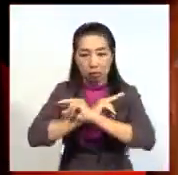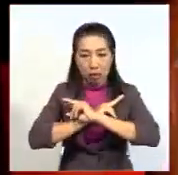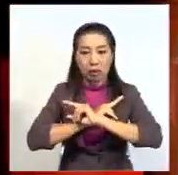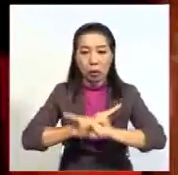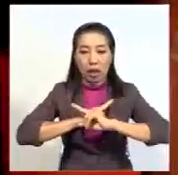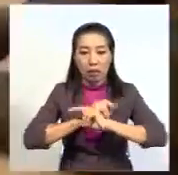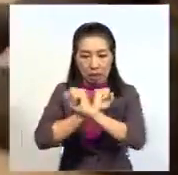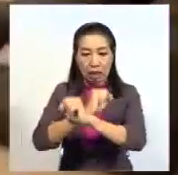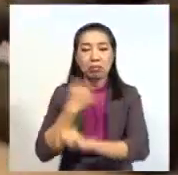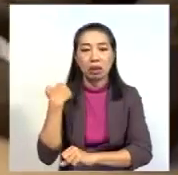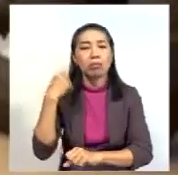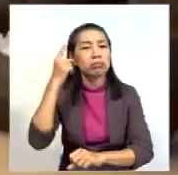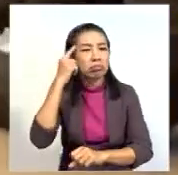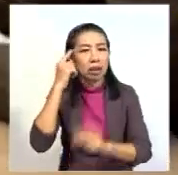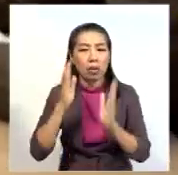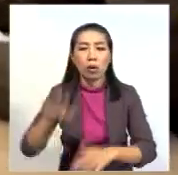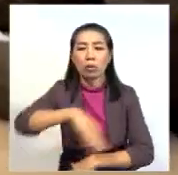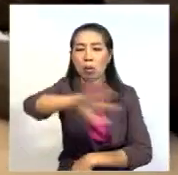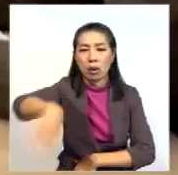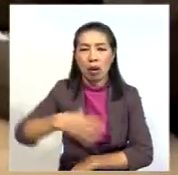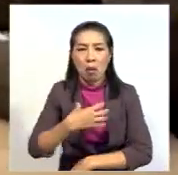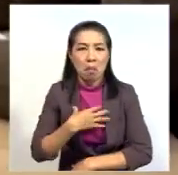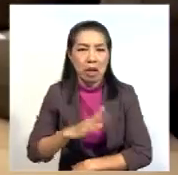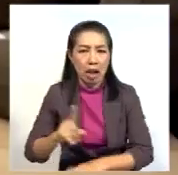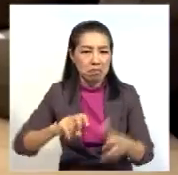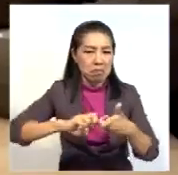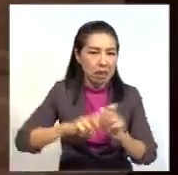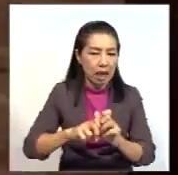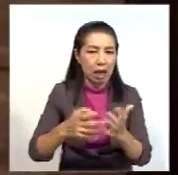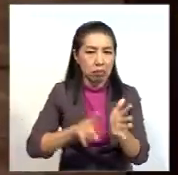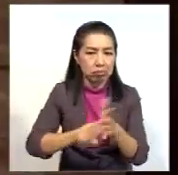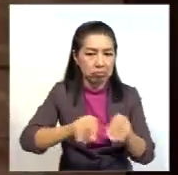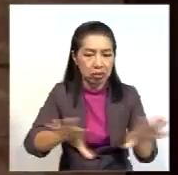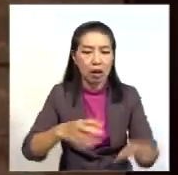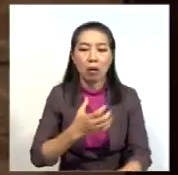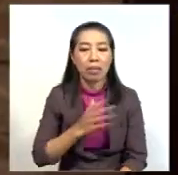ะแล้วก็เชื่อว่าทุกท่านเนี่ยก็ไม่อยากที่จะให้มีปัญหานี้เรียกว่าส่งผลกระทบต่อในพื้นที่